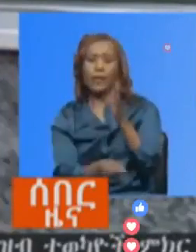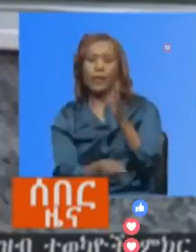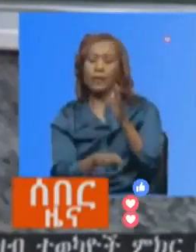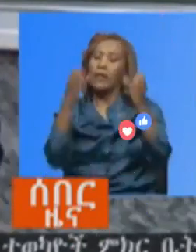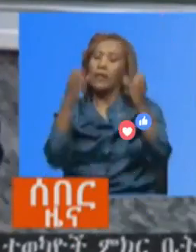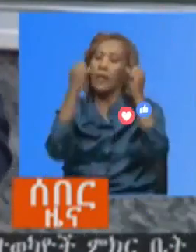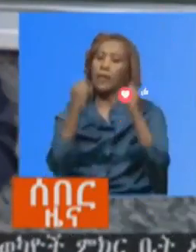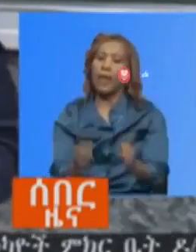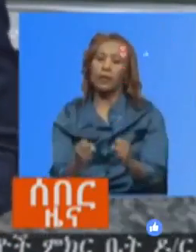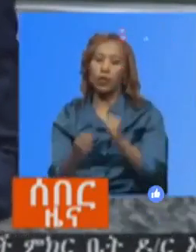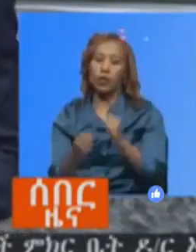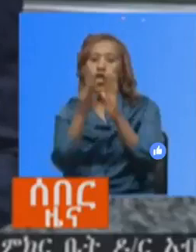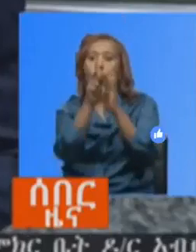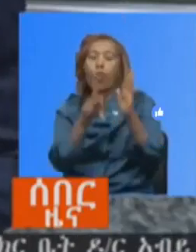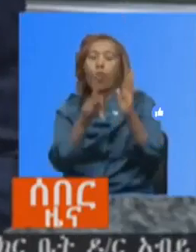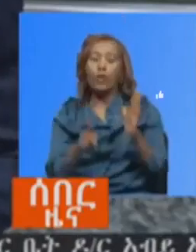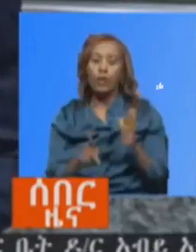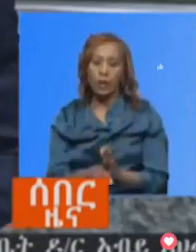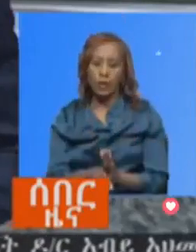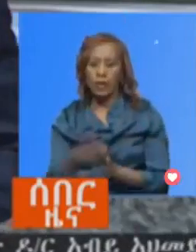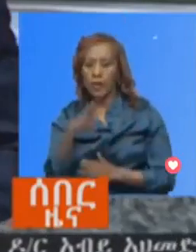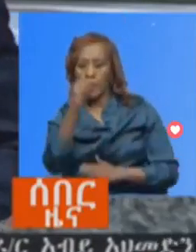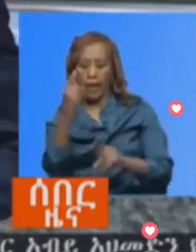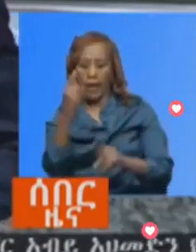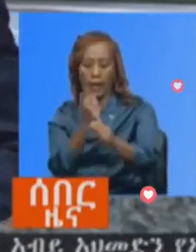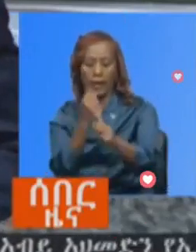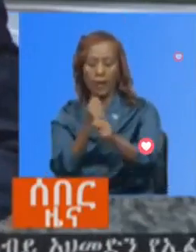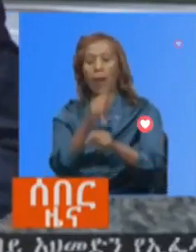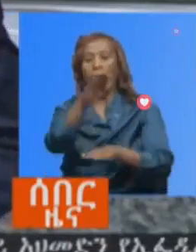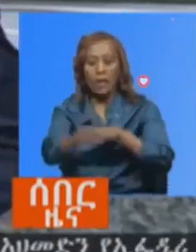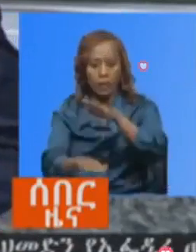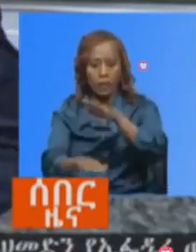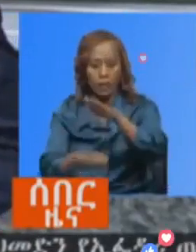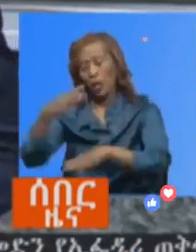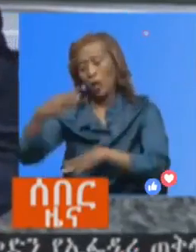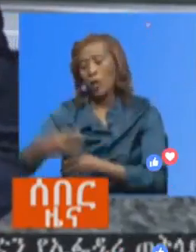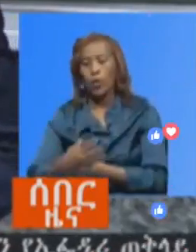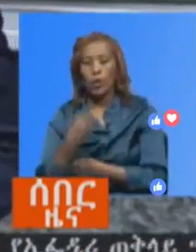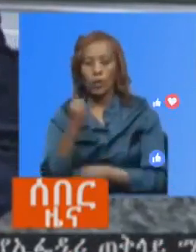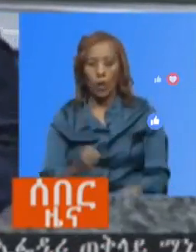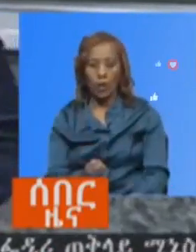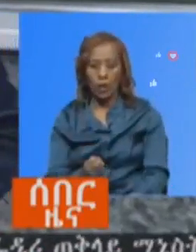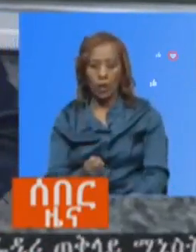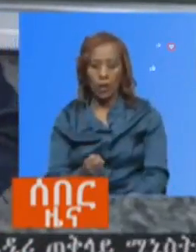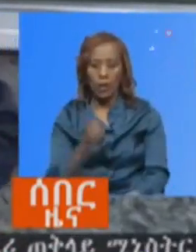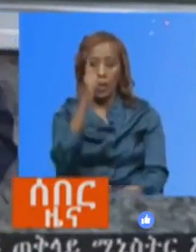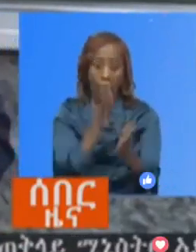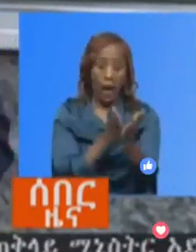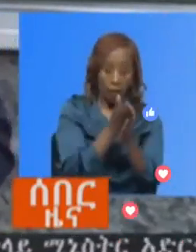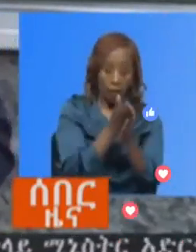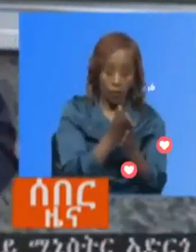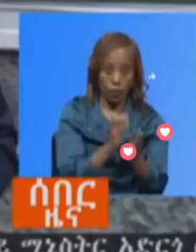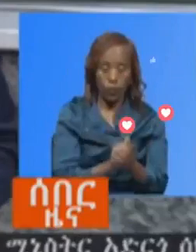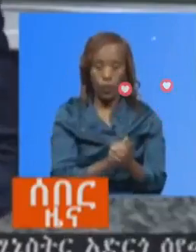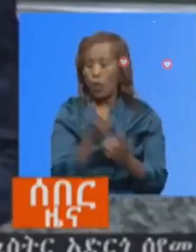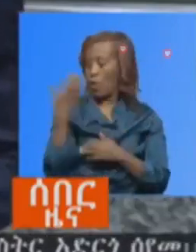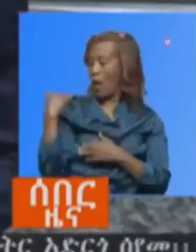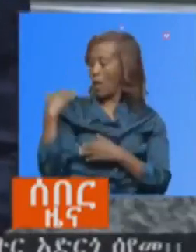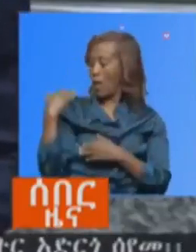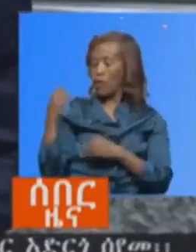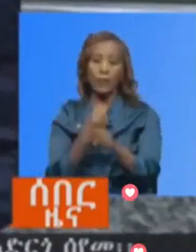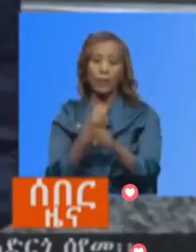የሚያስችሉ የፖሊሲ እና የትግበራ እርምጃዎች ወስዷል። በአንጻሩ ባለፉት